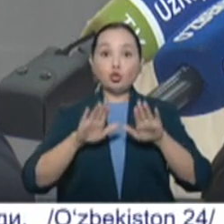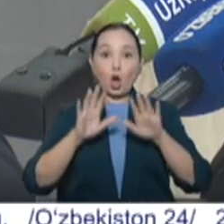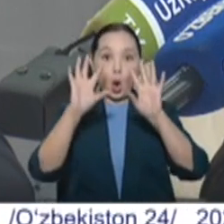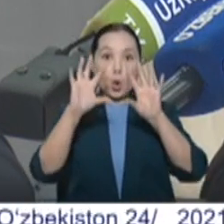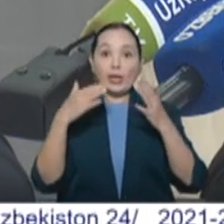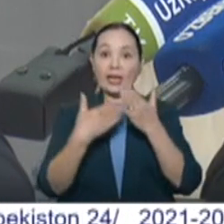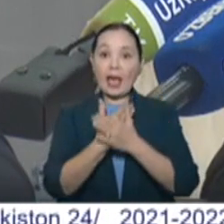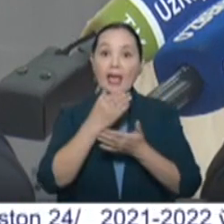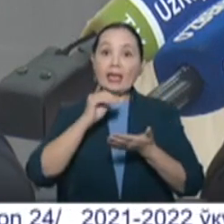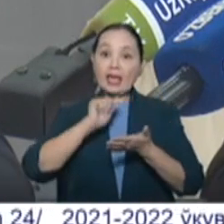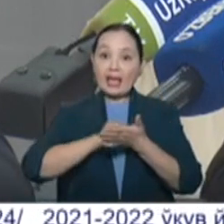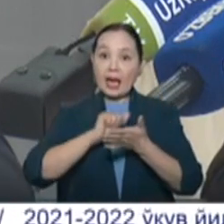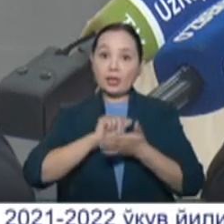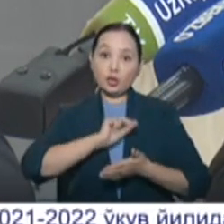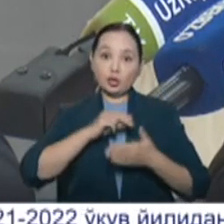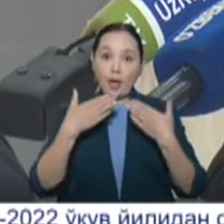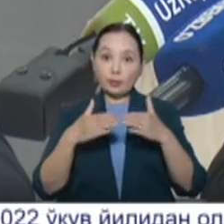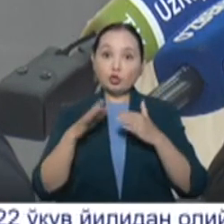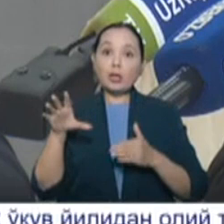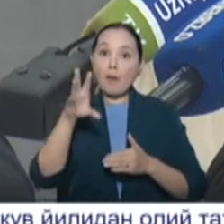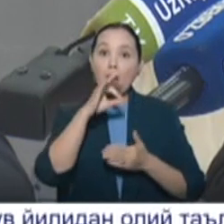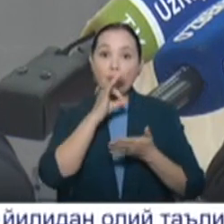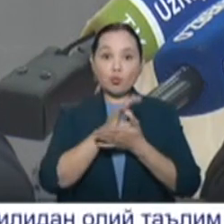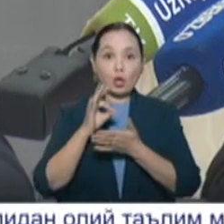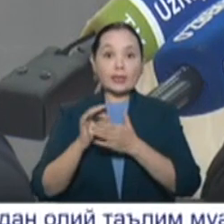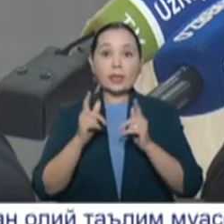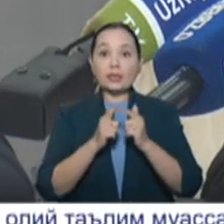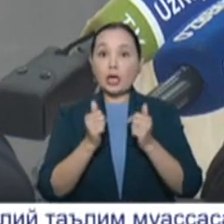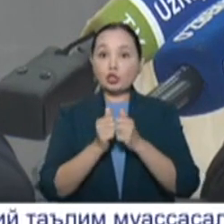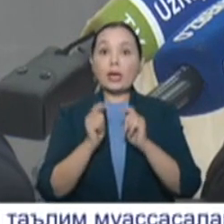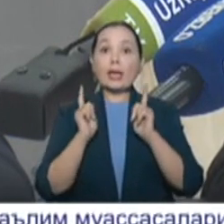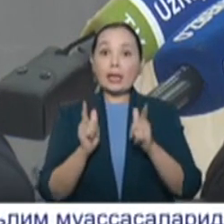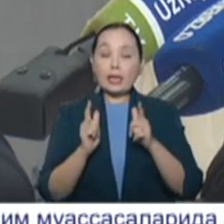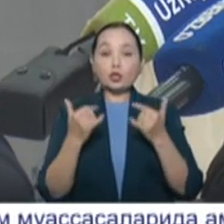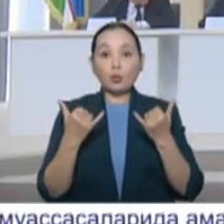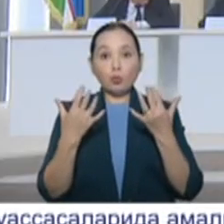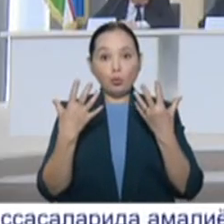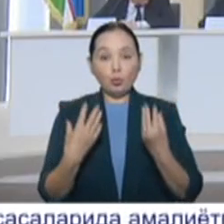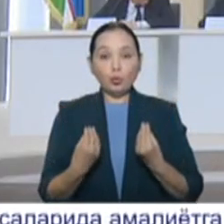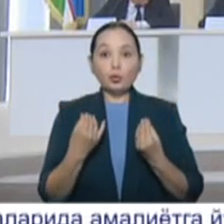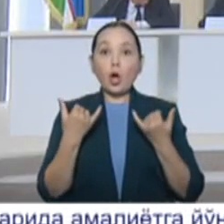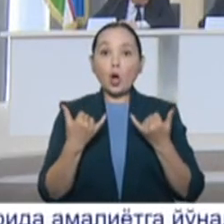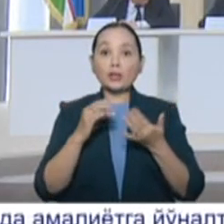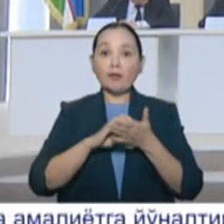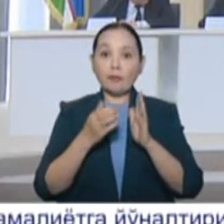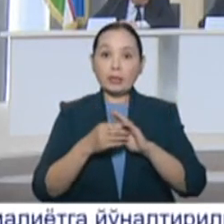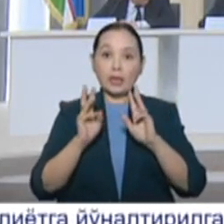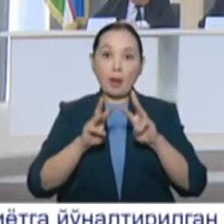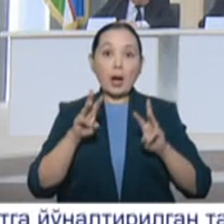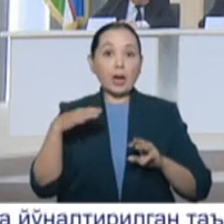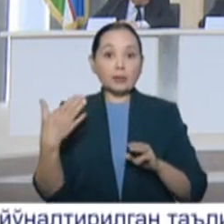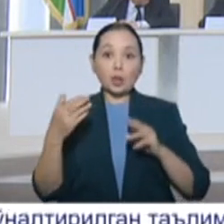yangi tahririni ishlab chiqdik. Barcha mutasaddi tashkilotlar bilan kelishib, bugungi kunda hozir Vazirlar Mahkamasi